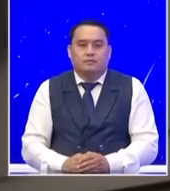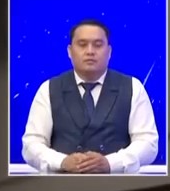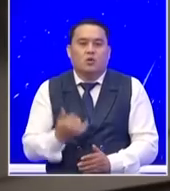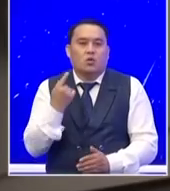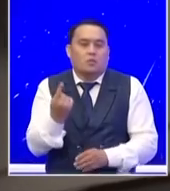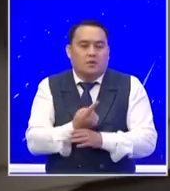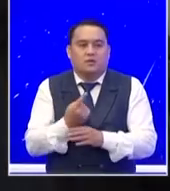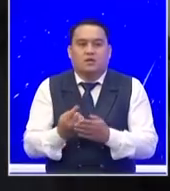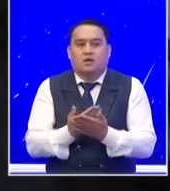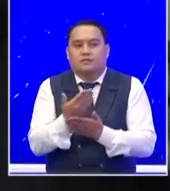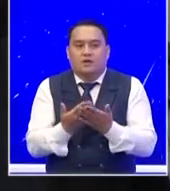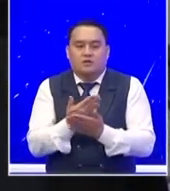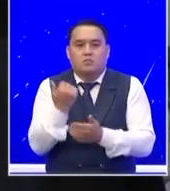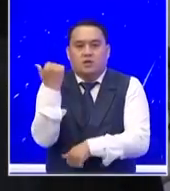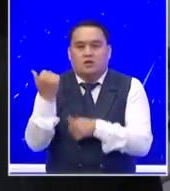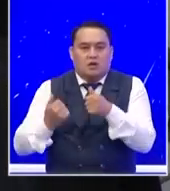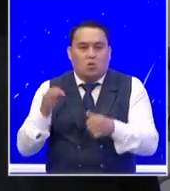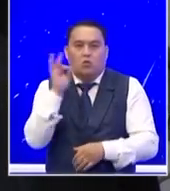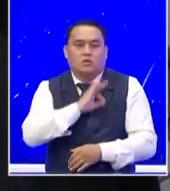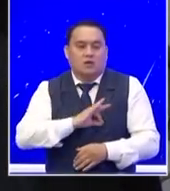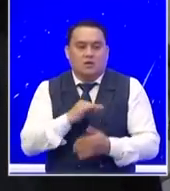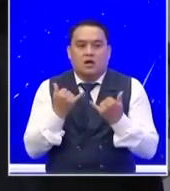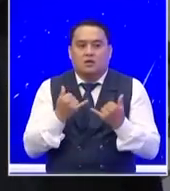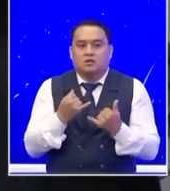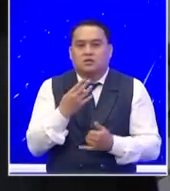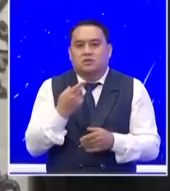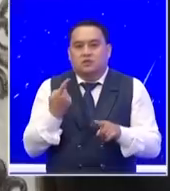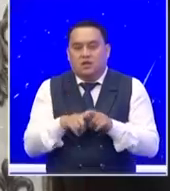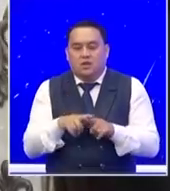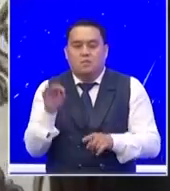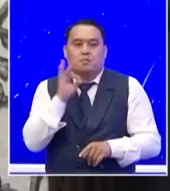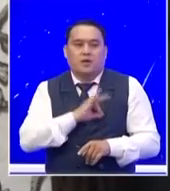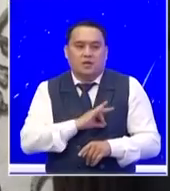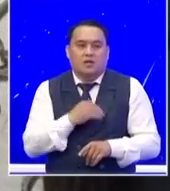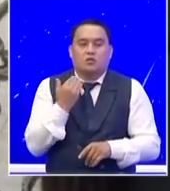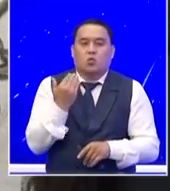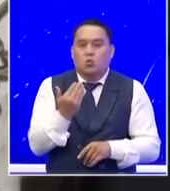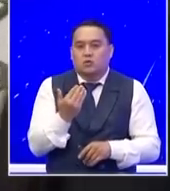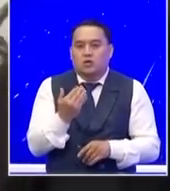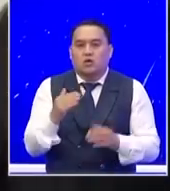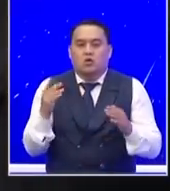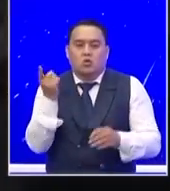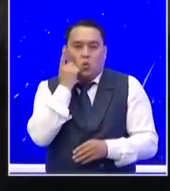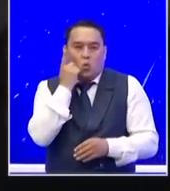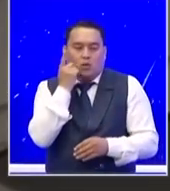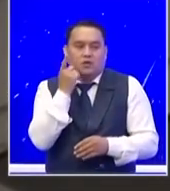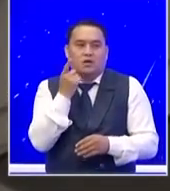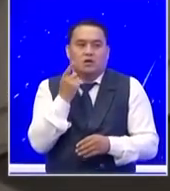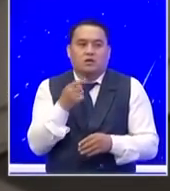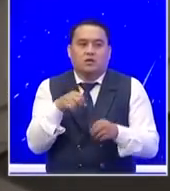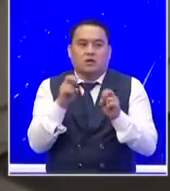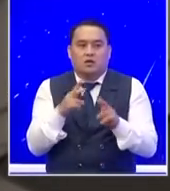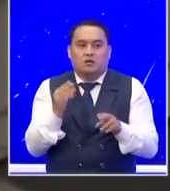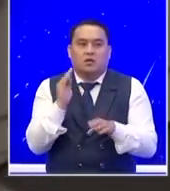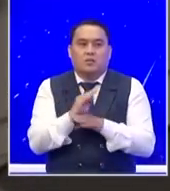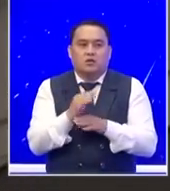салуда бірнеше жанр мен материалдарды қолданып көрген. Қазір цифрлық техниканы пайдаланып жүр. Яғни ұялы телефон арқылы арнайы